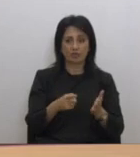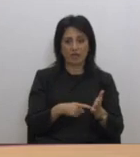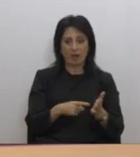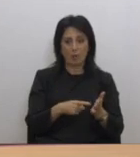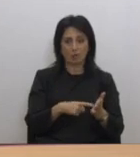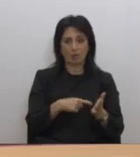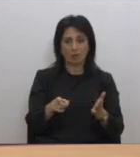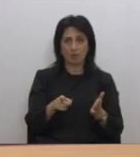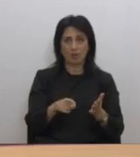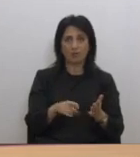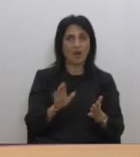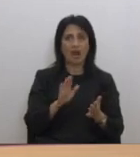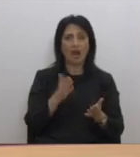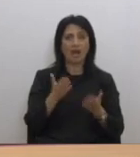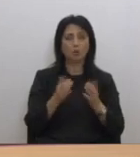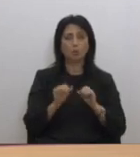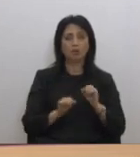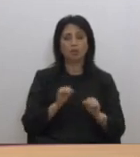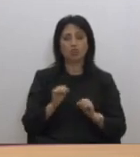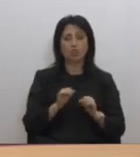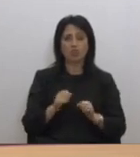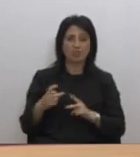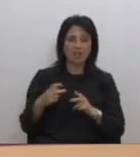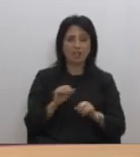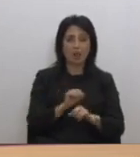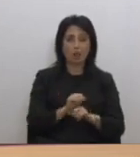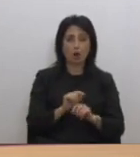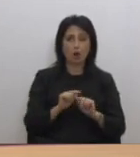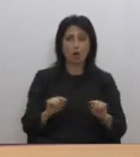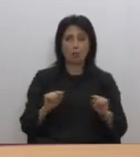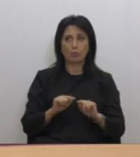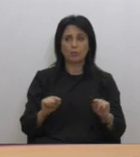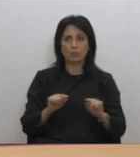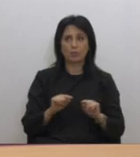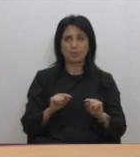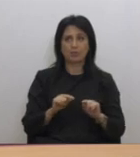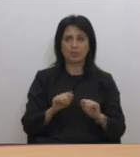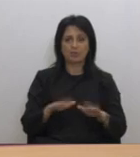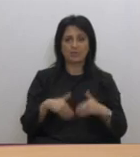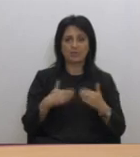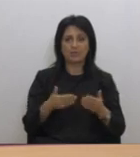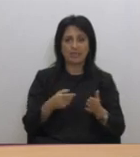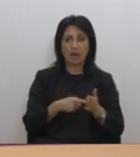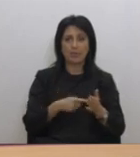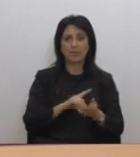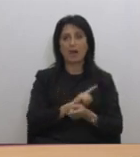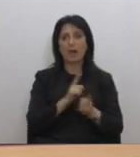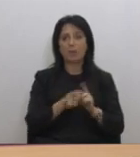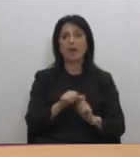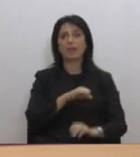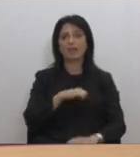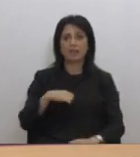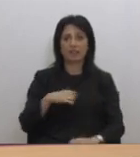გამოძიებას. არათუ შეეცდებოდა დაებლოკა ოპოზიციის წინადადება გამოძიებაზე, არამედ